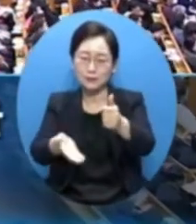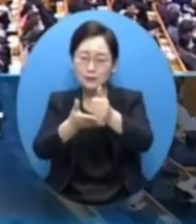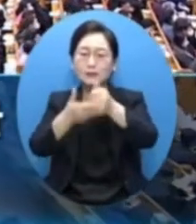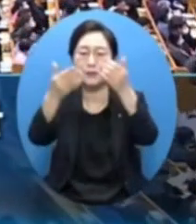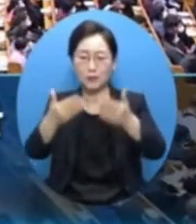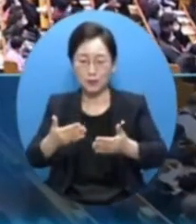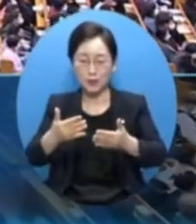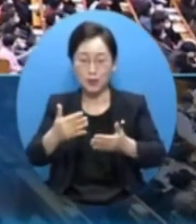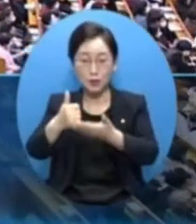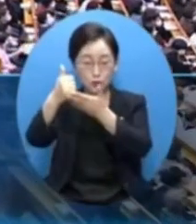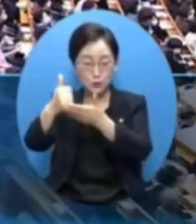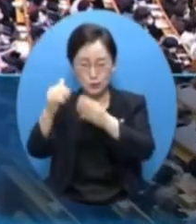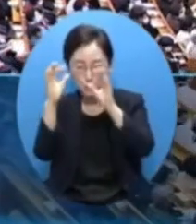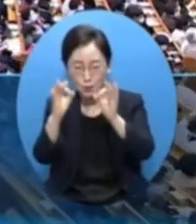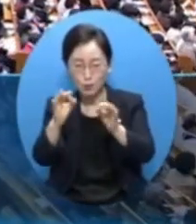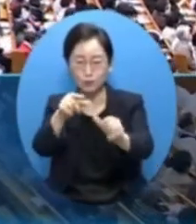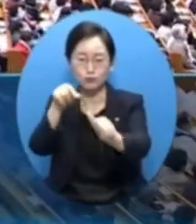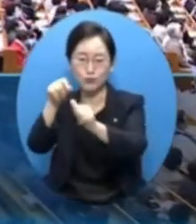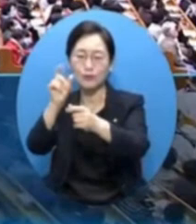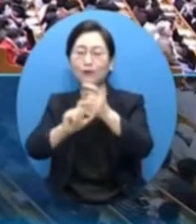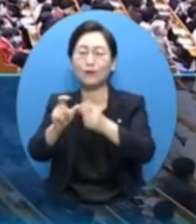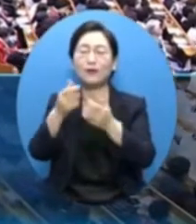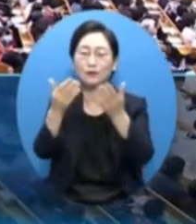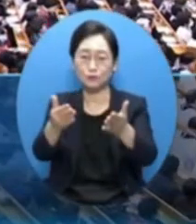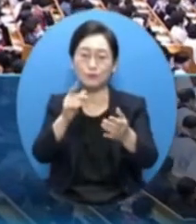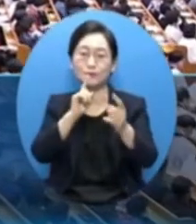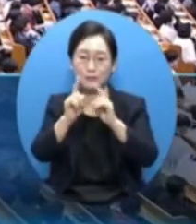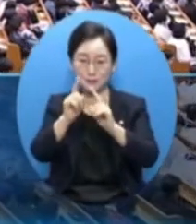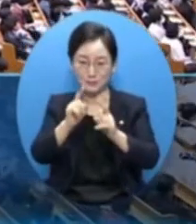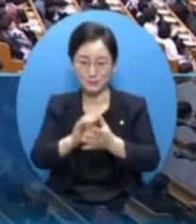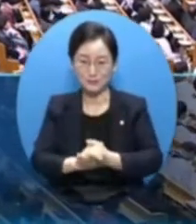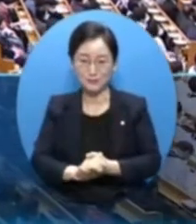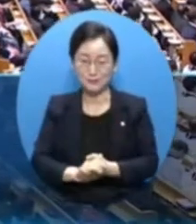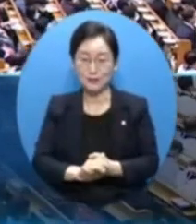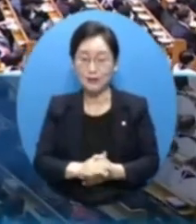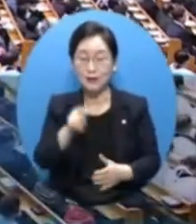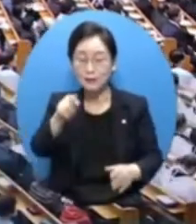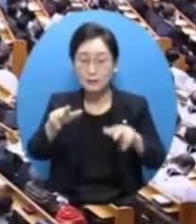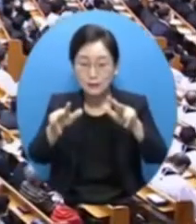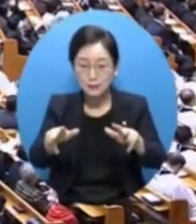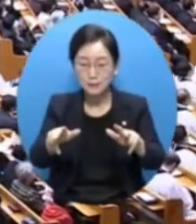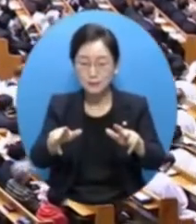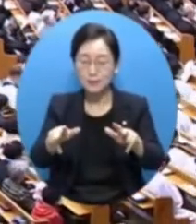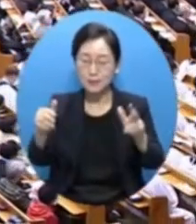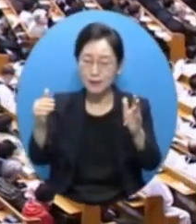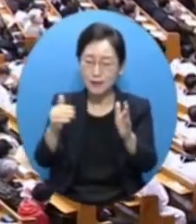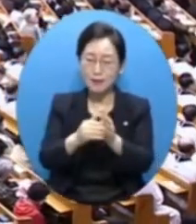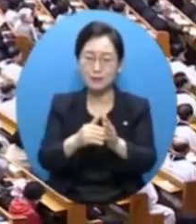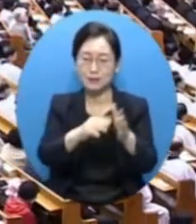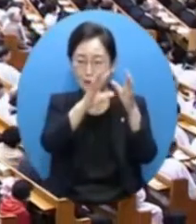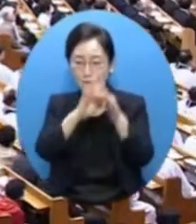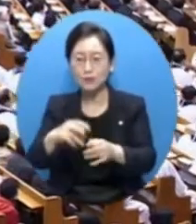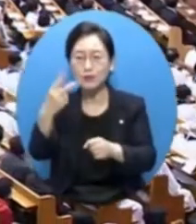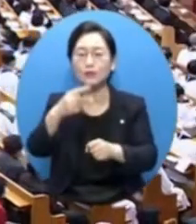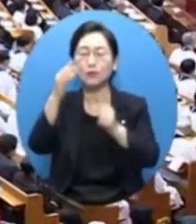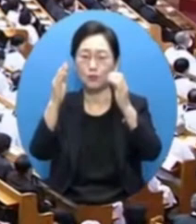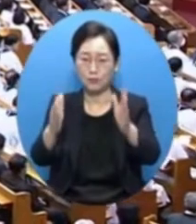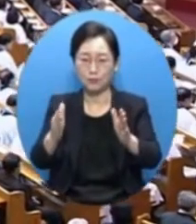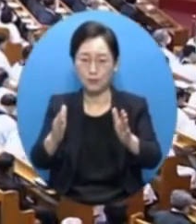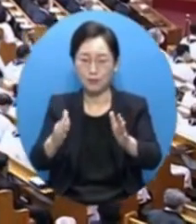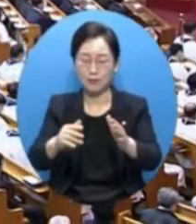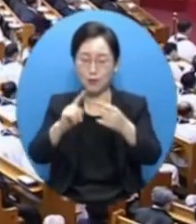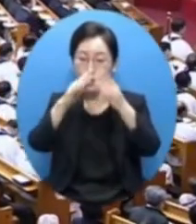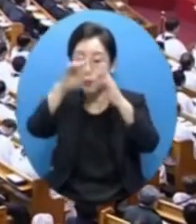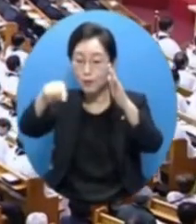구원받는 사람을 날마다 더하게 하시니라 성경은 말씀하고 있습니다. 그때부터 지금까지 2000년 동안 교회 가운데 성령이 역사하고 계신